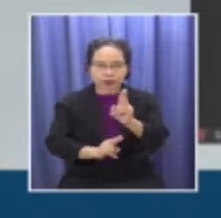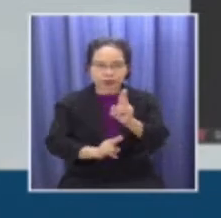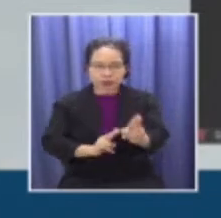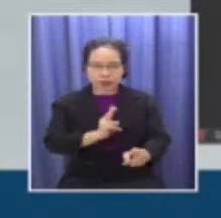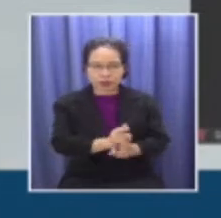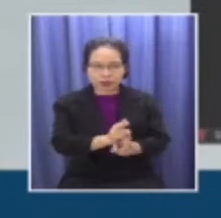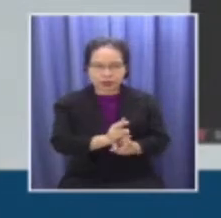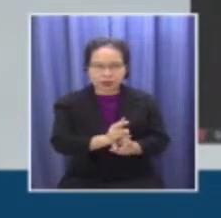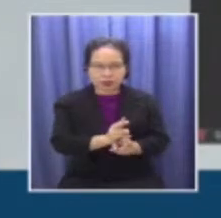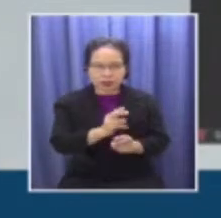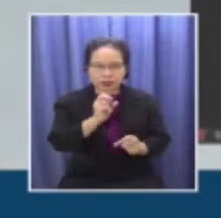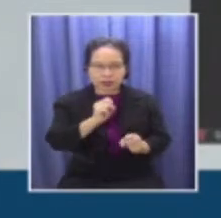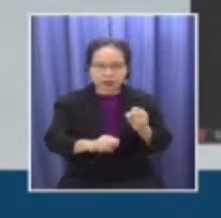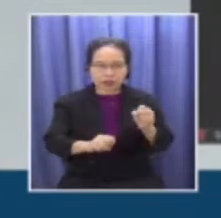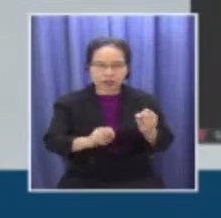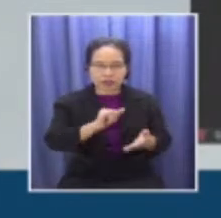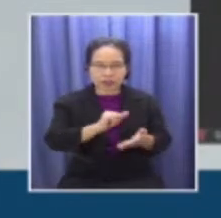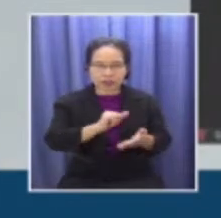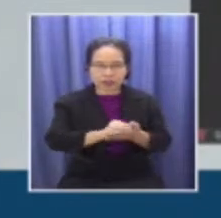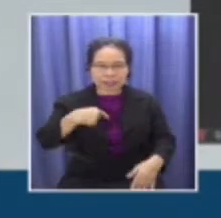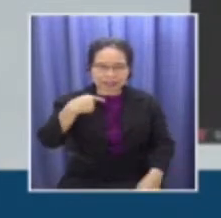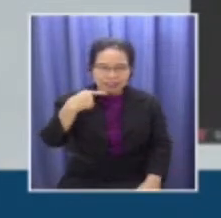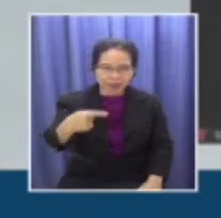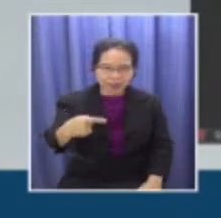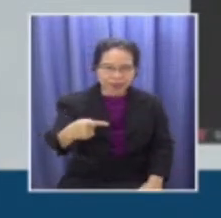apepepemuno akwenya ba akopekora ni mu